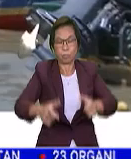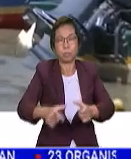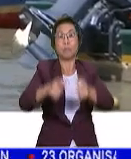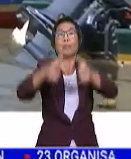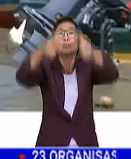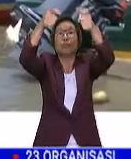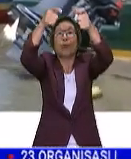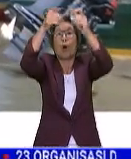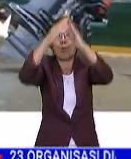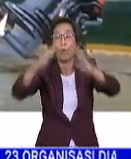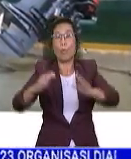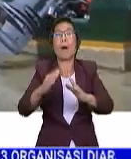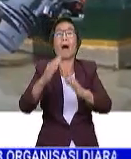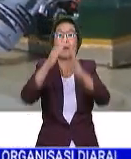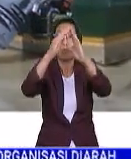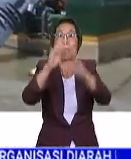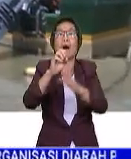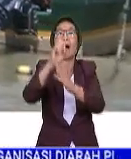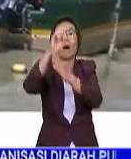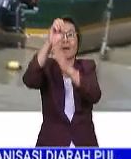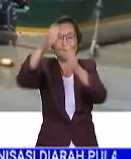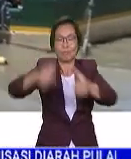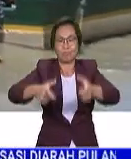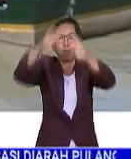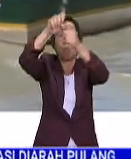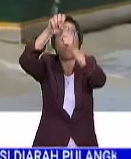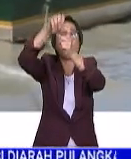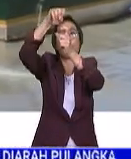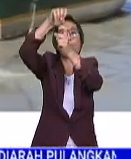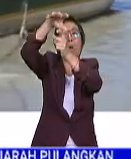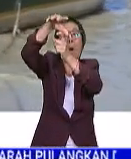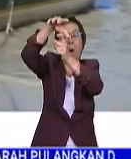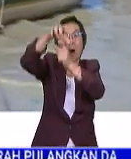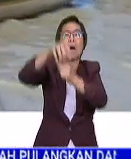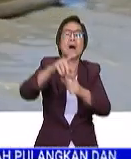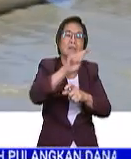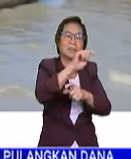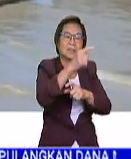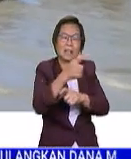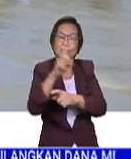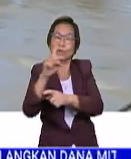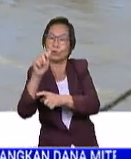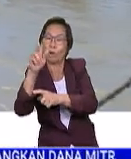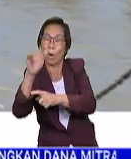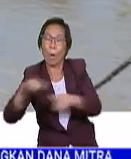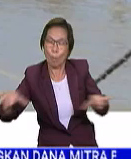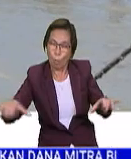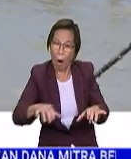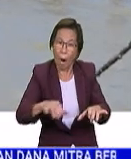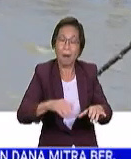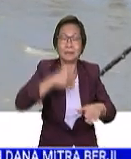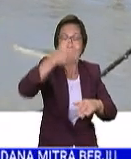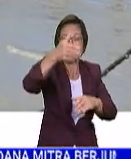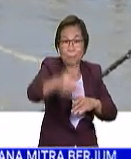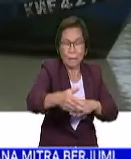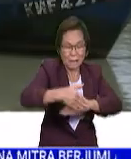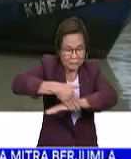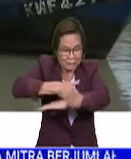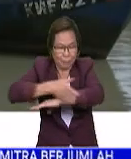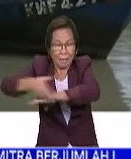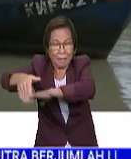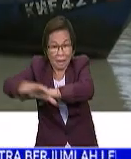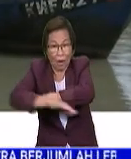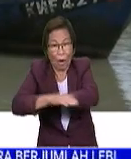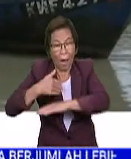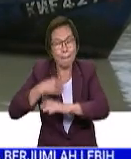Mercu tanda baharu Tanjung dawai turut dicadangkan ialah membina Waterfront di kawasan tepi laut yang merangkumi